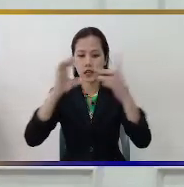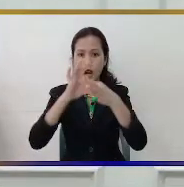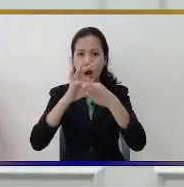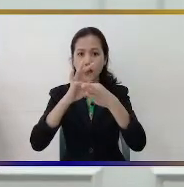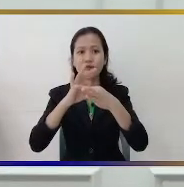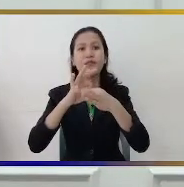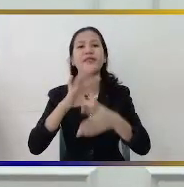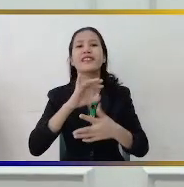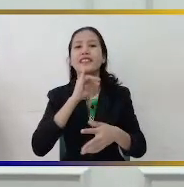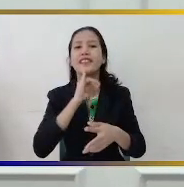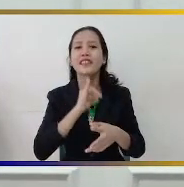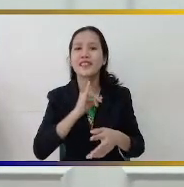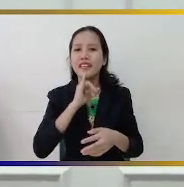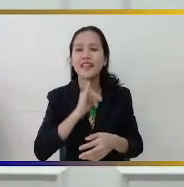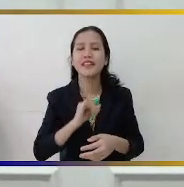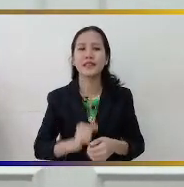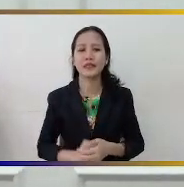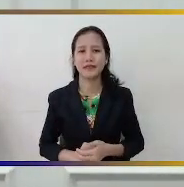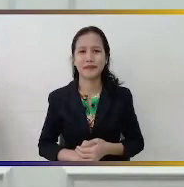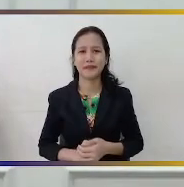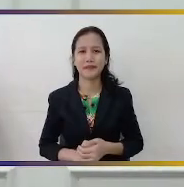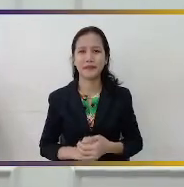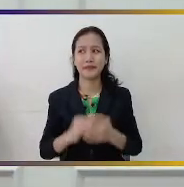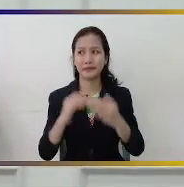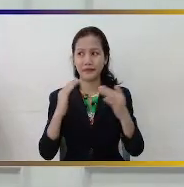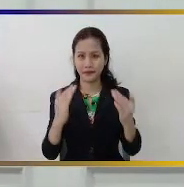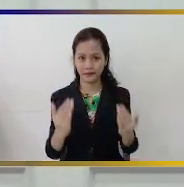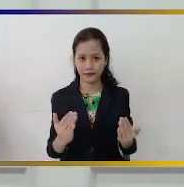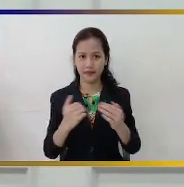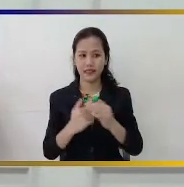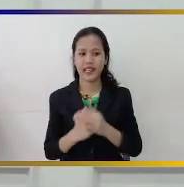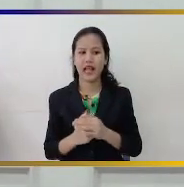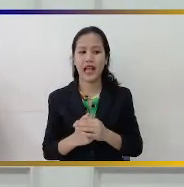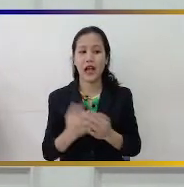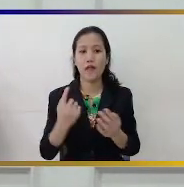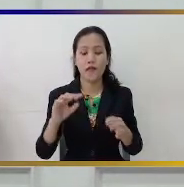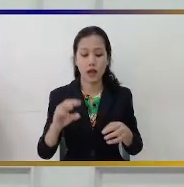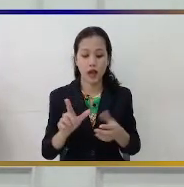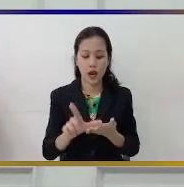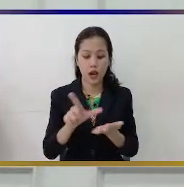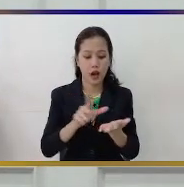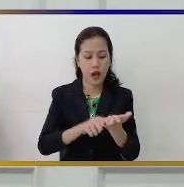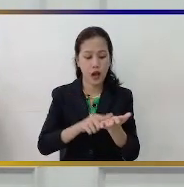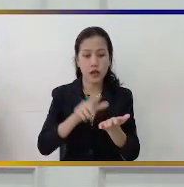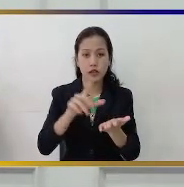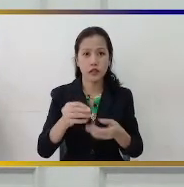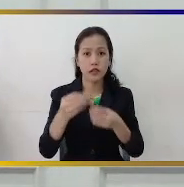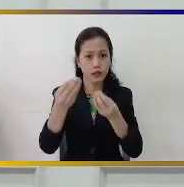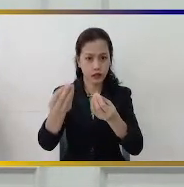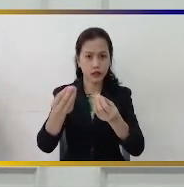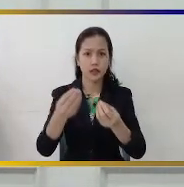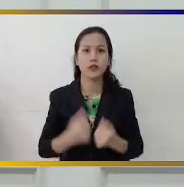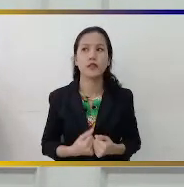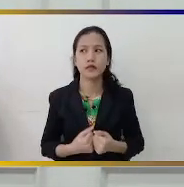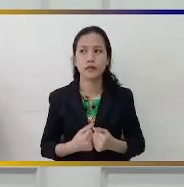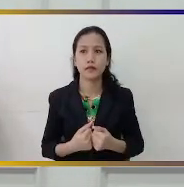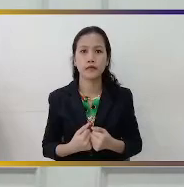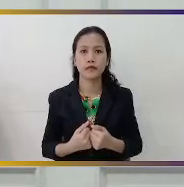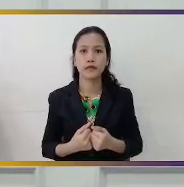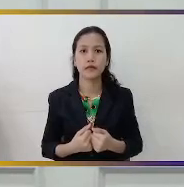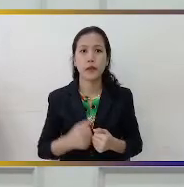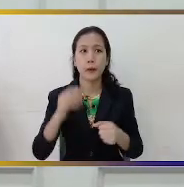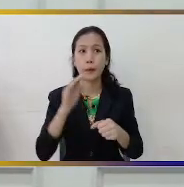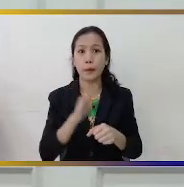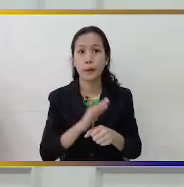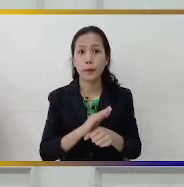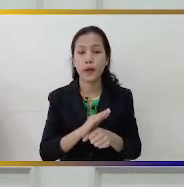po, particularly ang tinukoy po, na ang binigay na lesson. Okay, ang binigay na lesson po dito ni